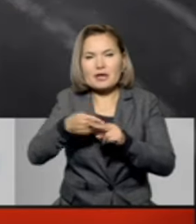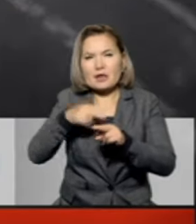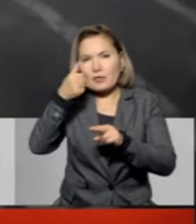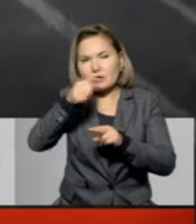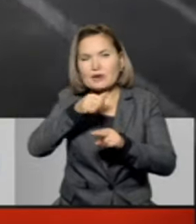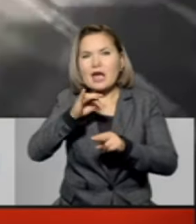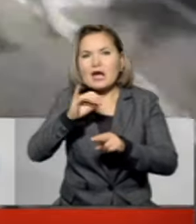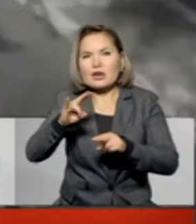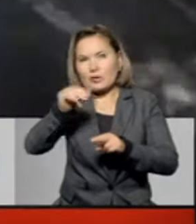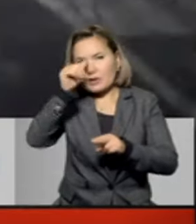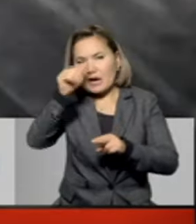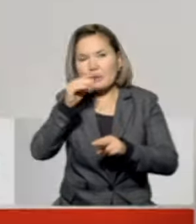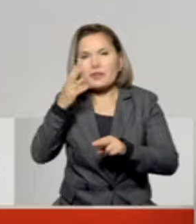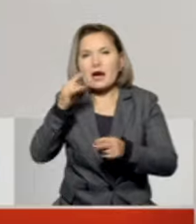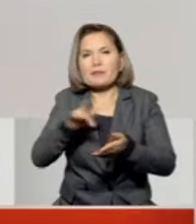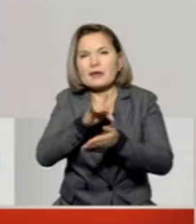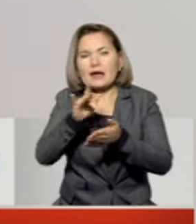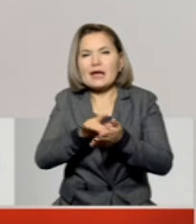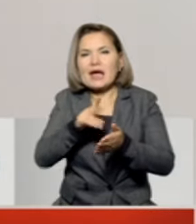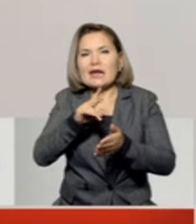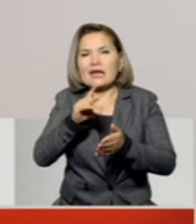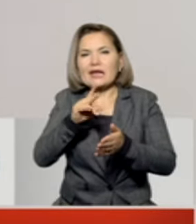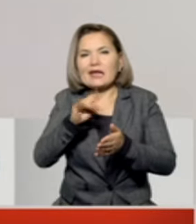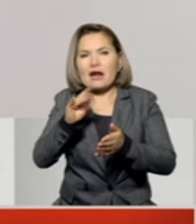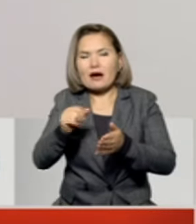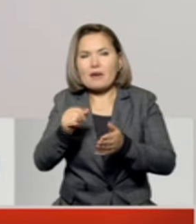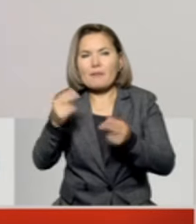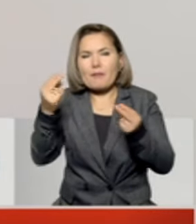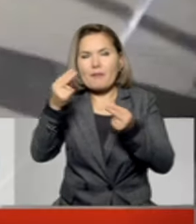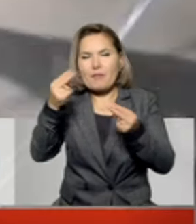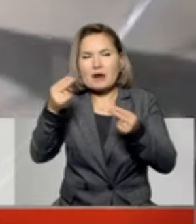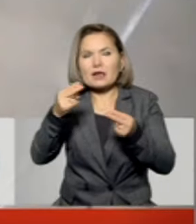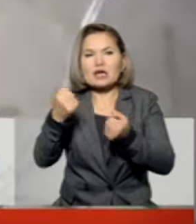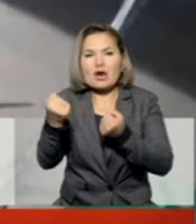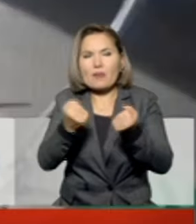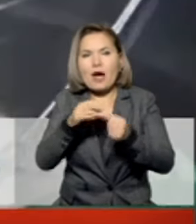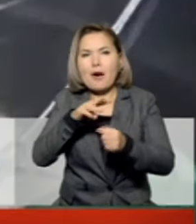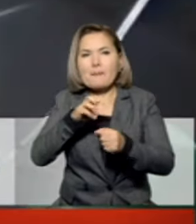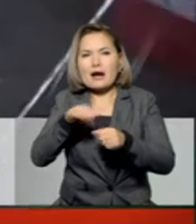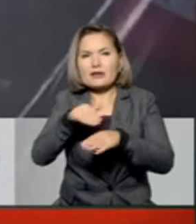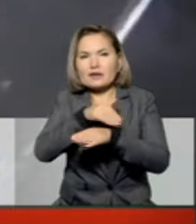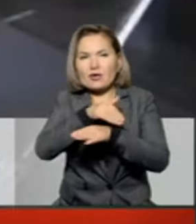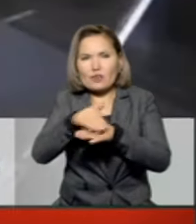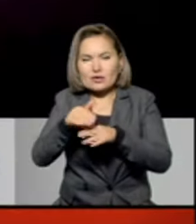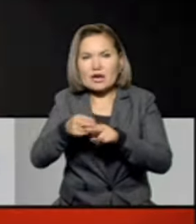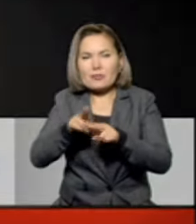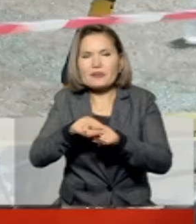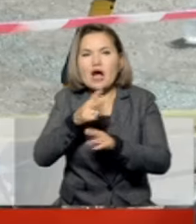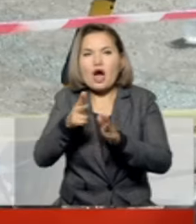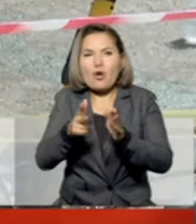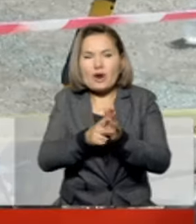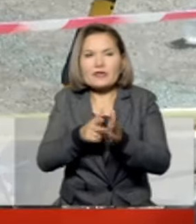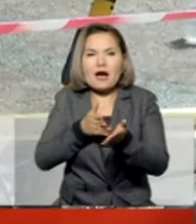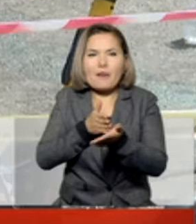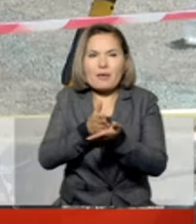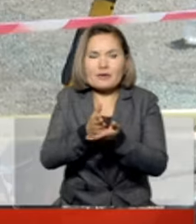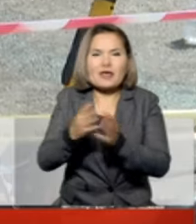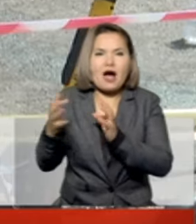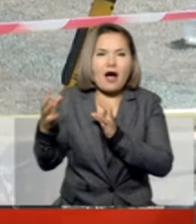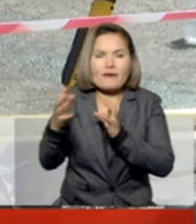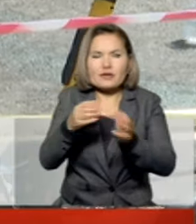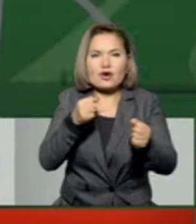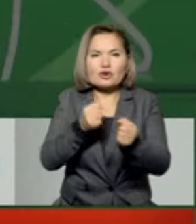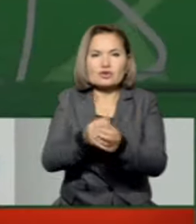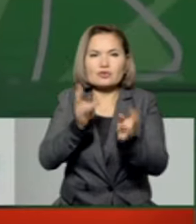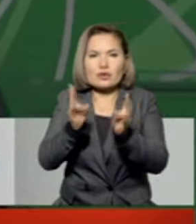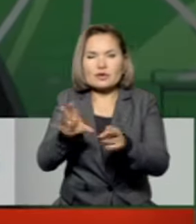салайық, биыл маусым айында Алматыда Kia маркалы көлік жүргізушісі Мақатаев көшесін кесіп өтіп, 18-ші бағыттағы автобуспен